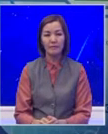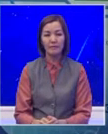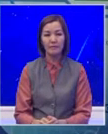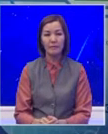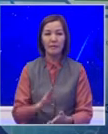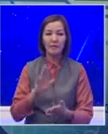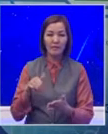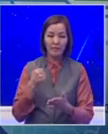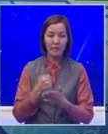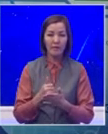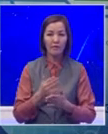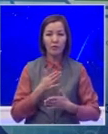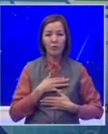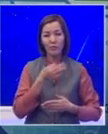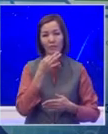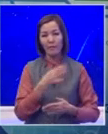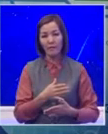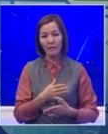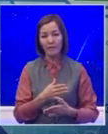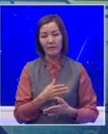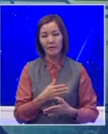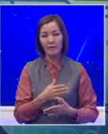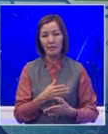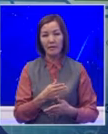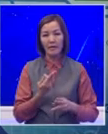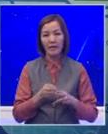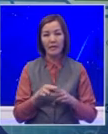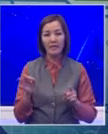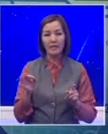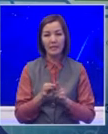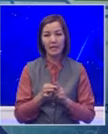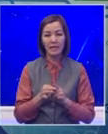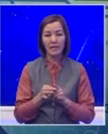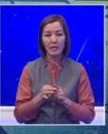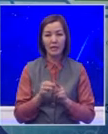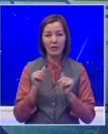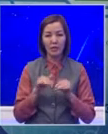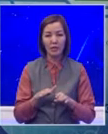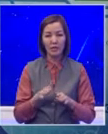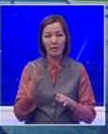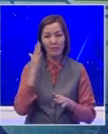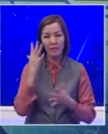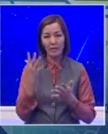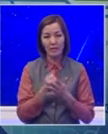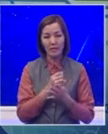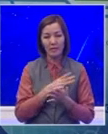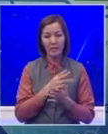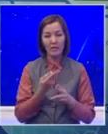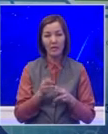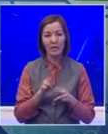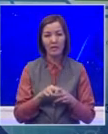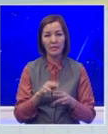самое главное что я здесь Для себя приобрел Это цели и пути а также методы их достижения здесь